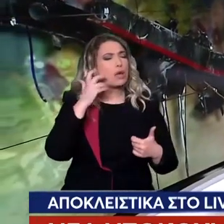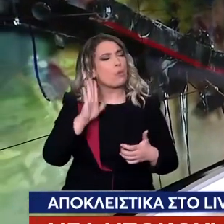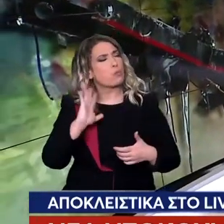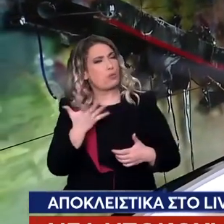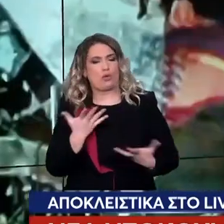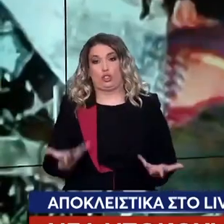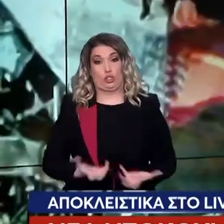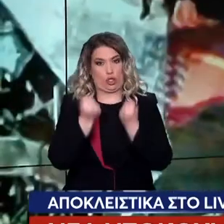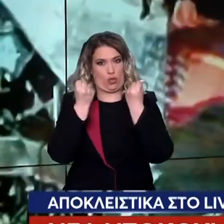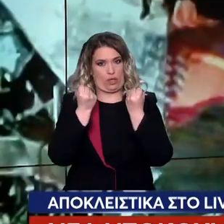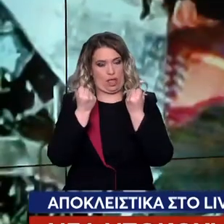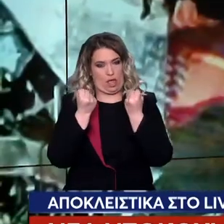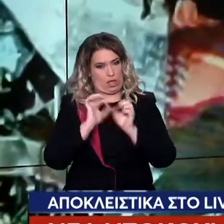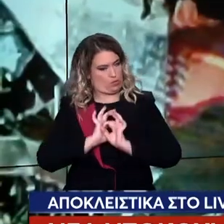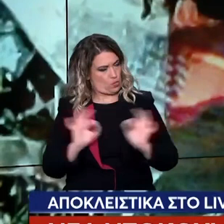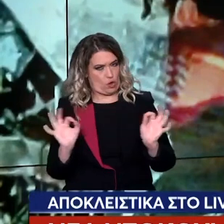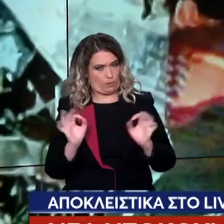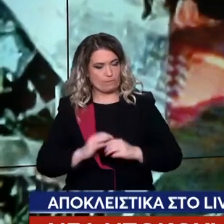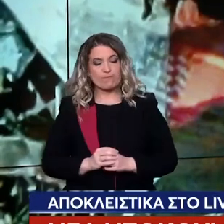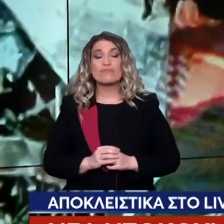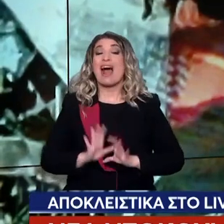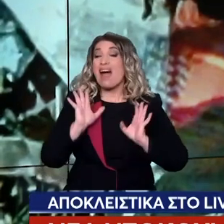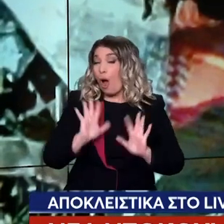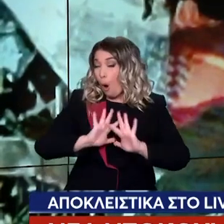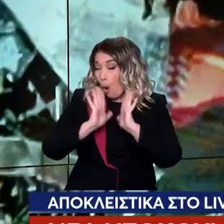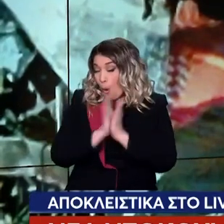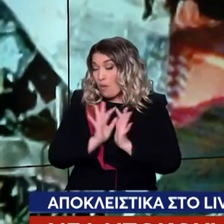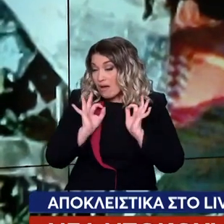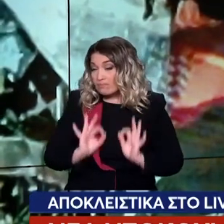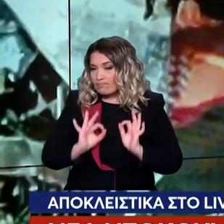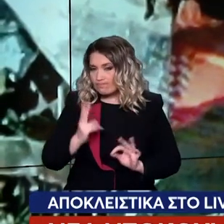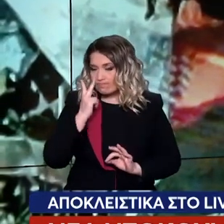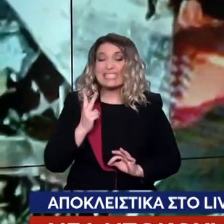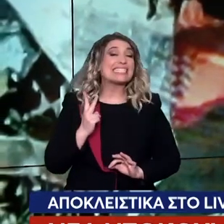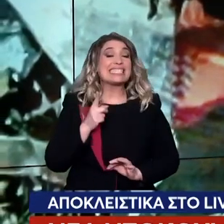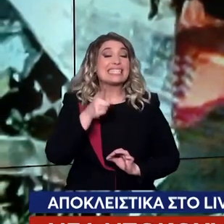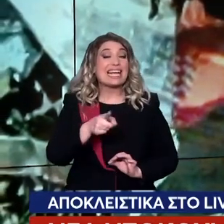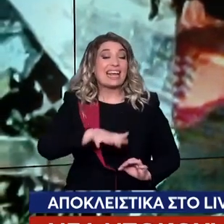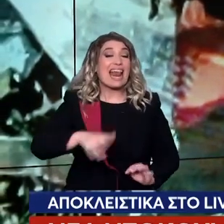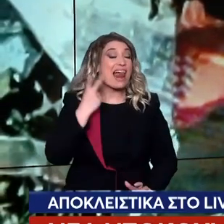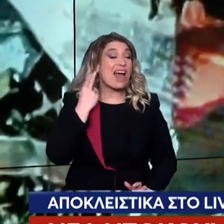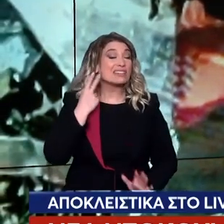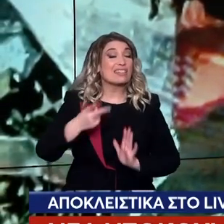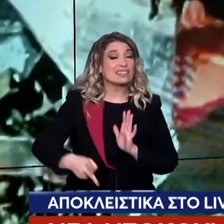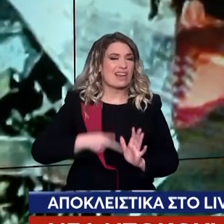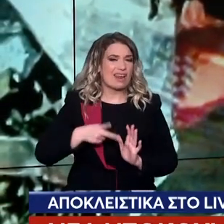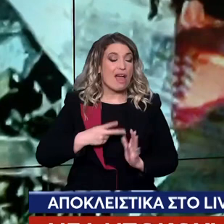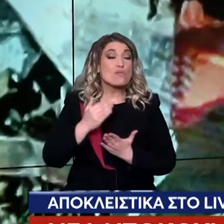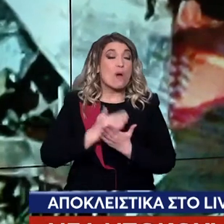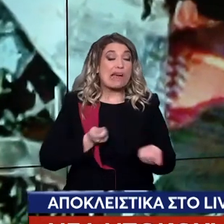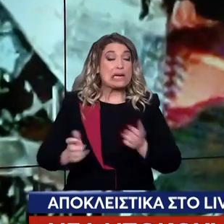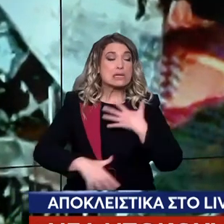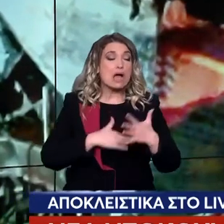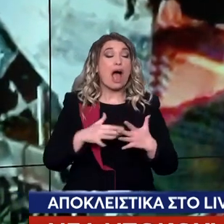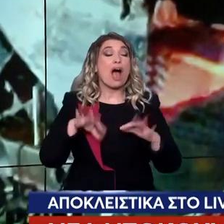μπάχαλο επικρατούσε από πολύ νωρίς στο σταθμαρχείο της λάρισας και ότι αυτό το μπάχαλο φίλες και φίλοι δυστυχώς